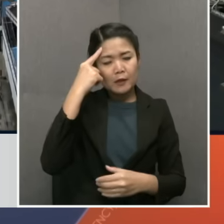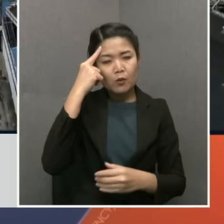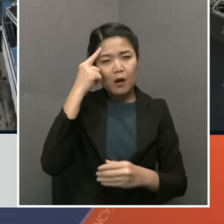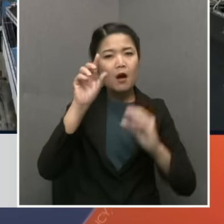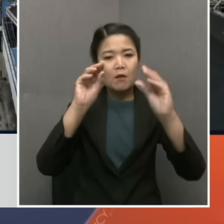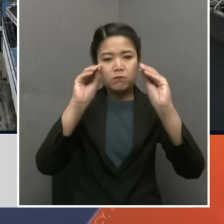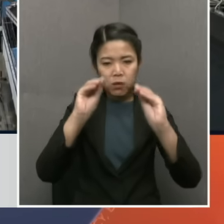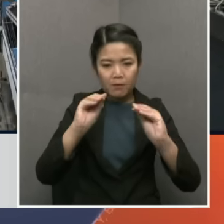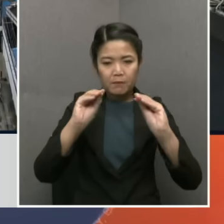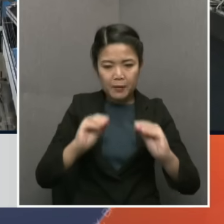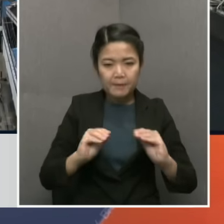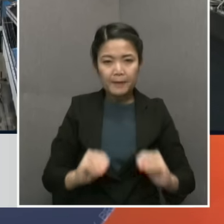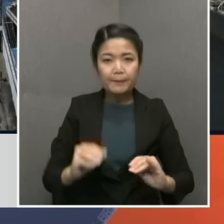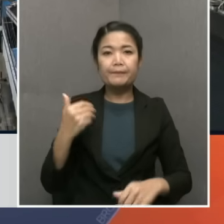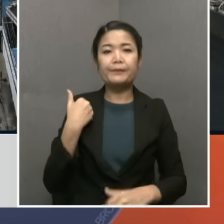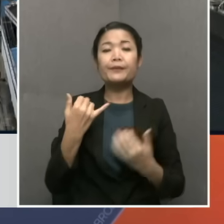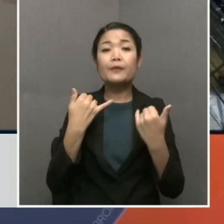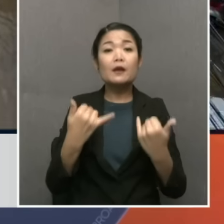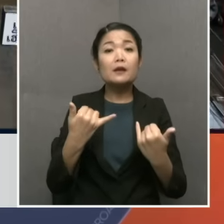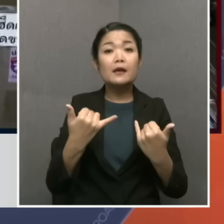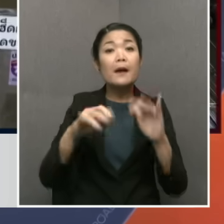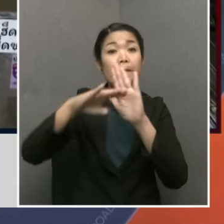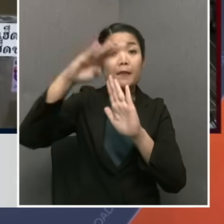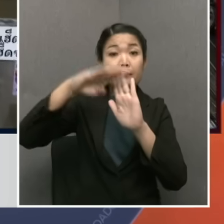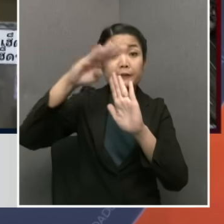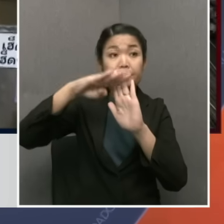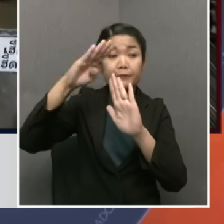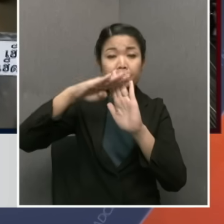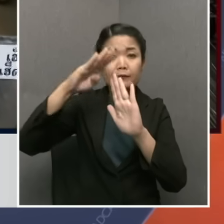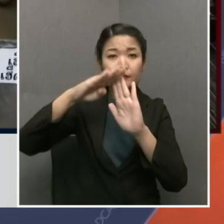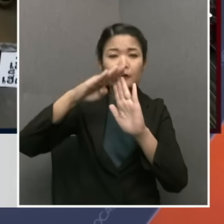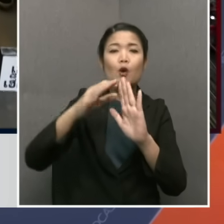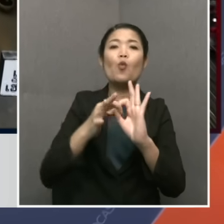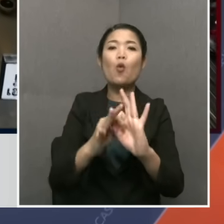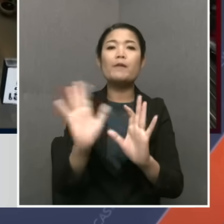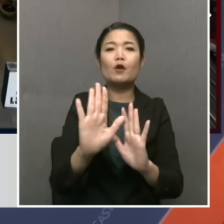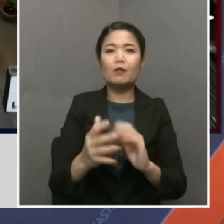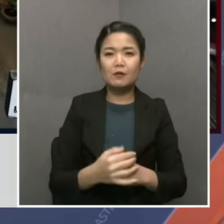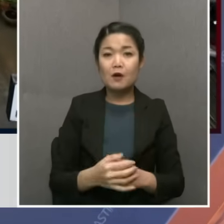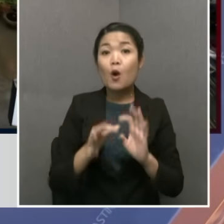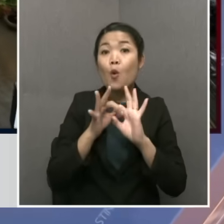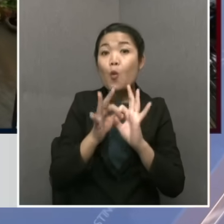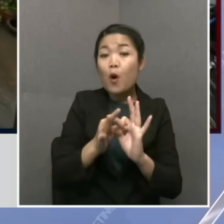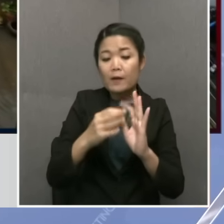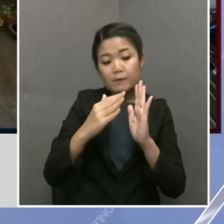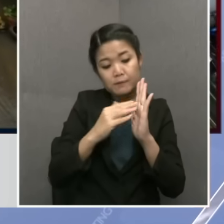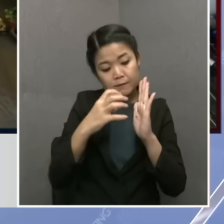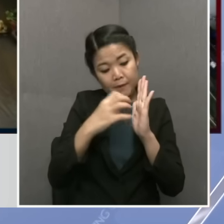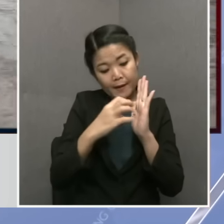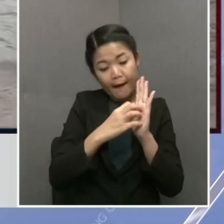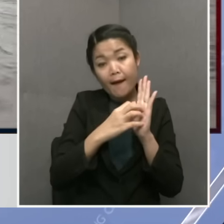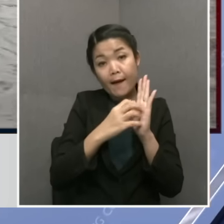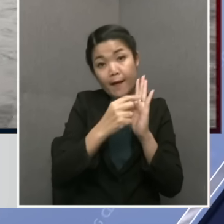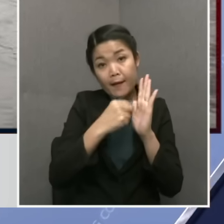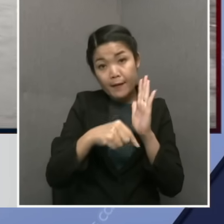ๆนะครับอย่างเช่นเอ่อตอนนี้ชภาคเหนือนี่ก็ไม่ไม่ต้องห่วงแล้วนะครับก็มาห่วงภาคเหนือตอนล่างภาคกลางตอนบนนะ